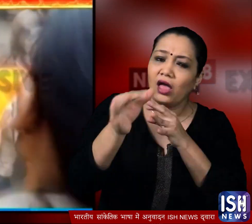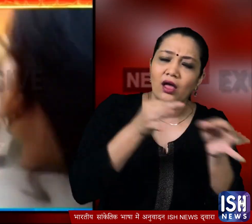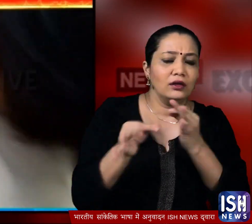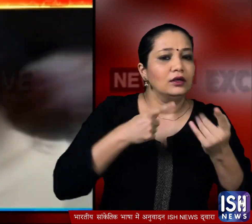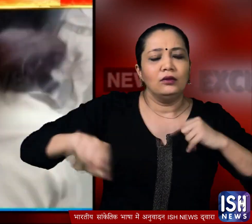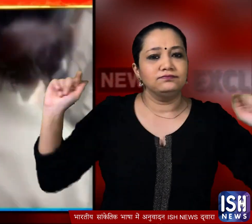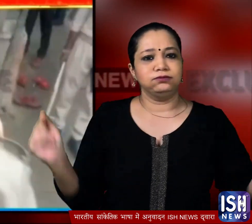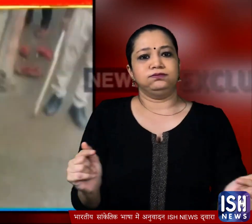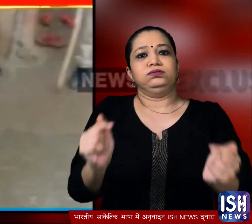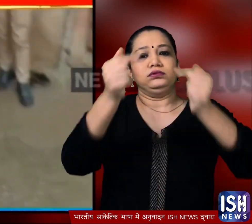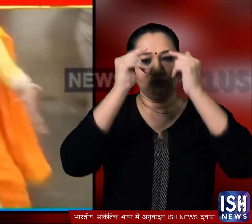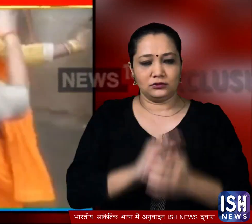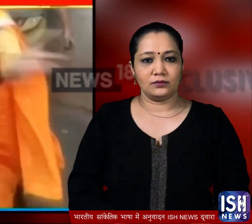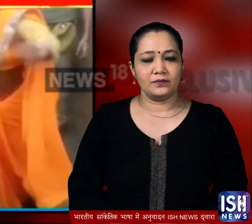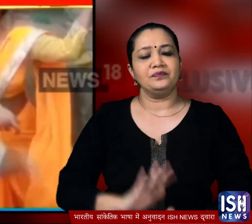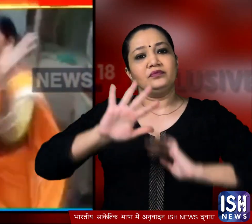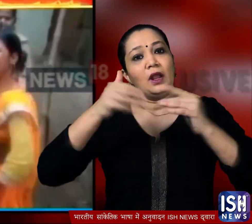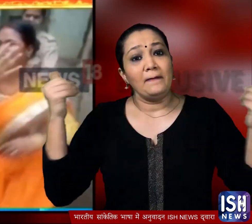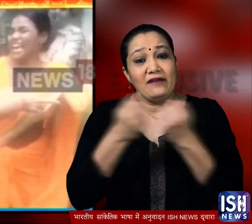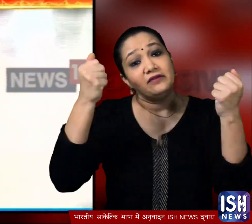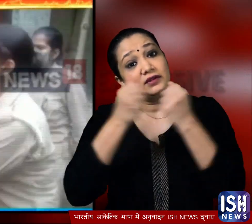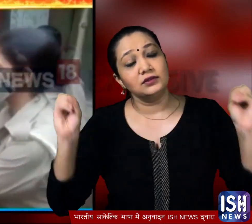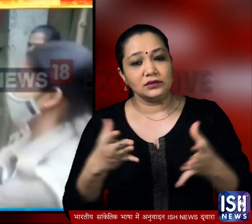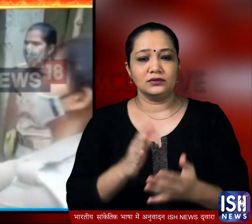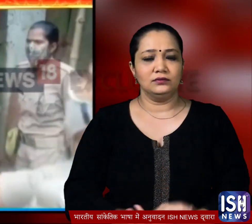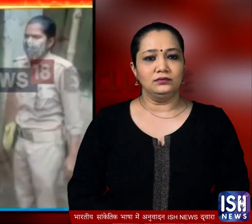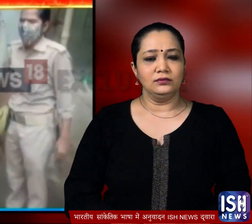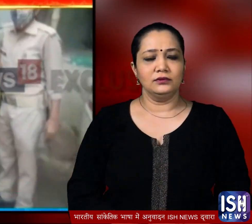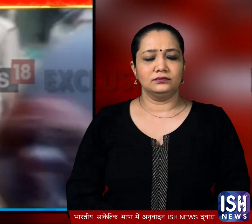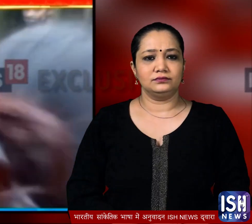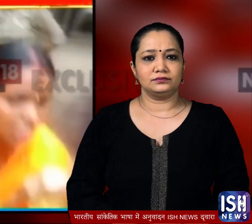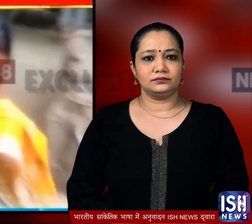उनसे उलझ बैठी। गुस्से में आकर उसने मारपीट तक शुरू कर दी।